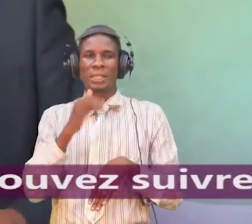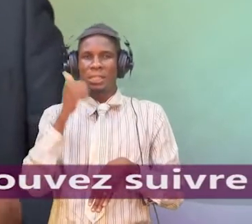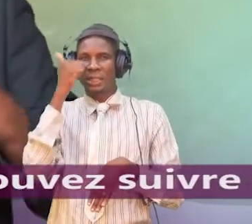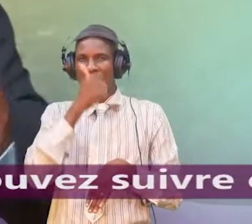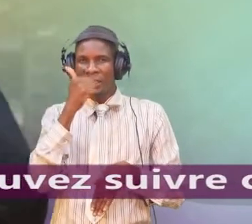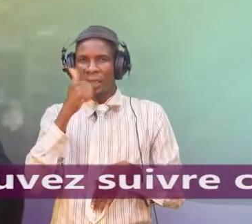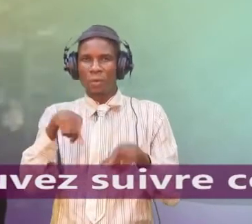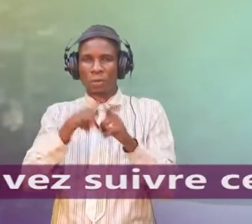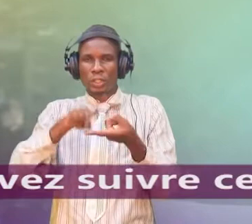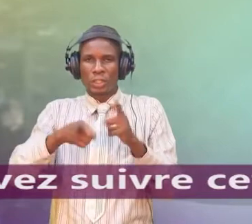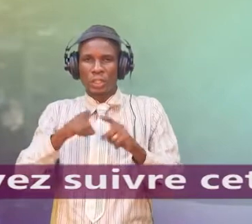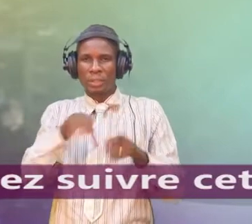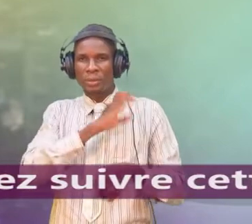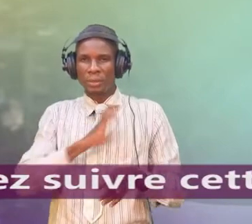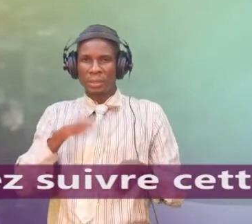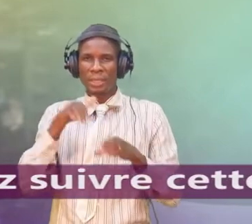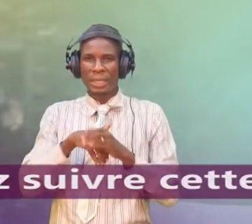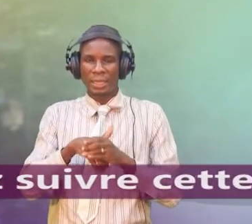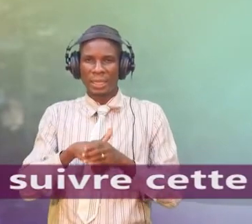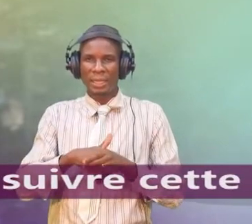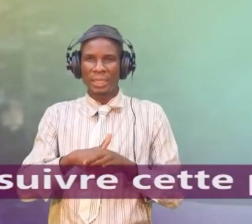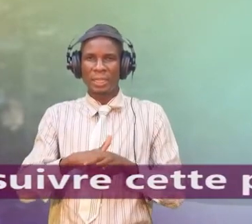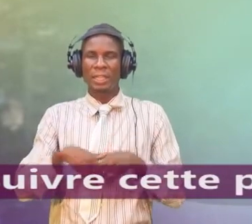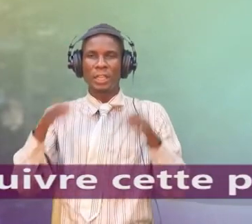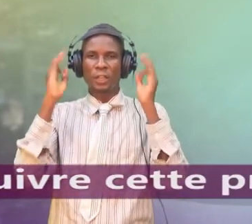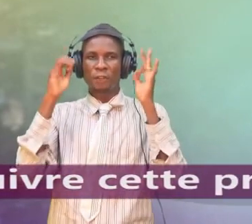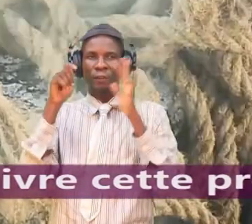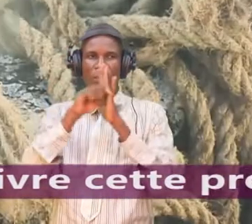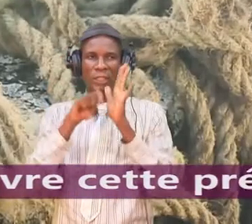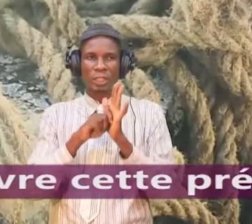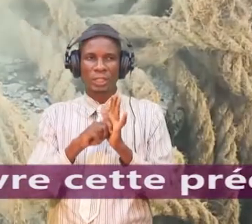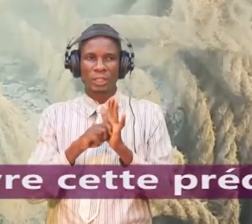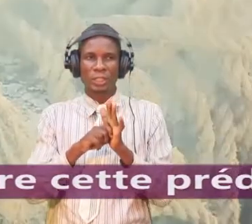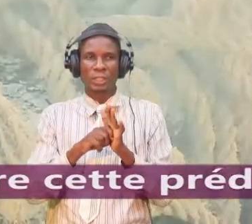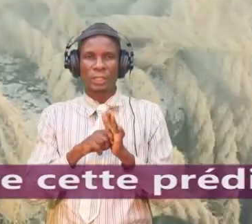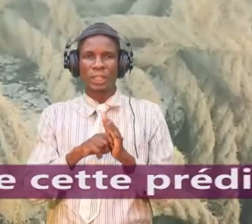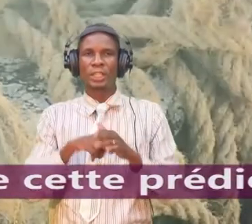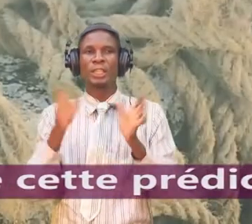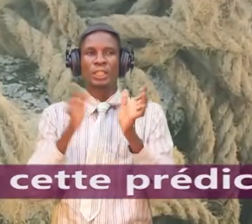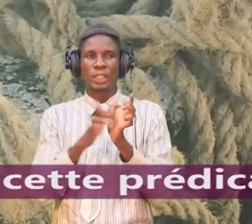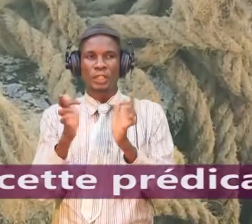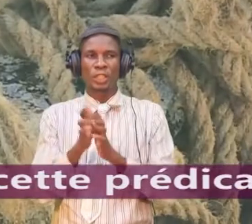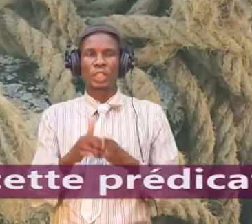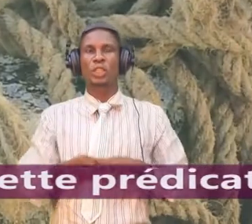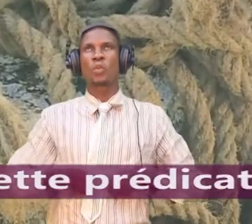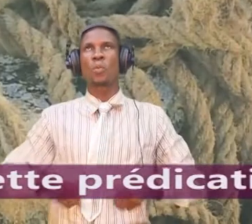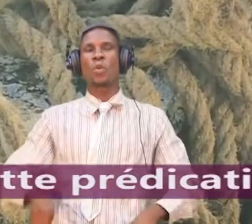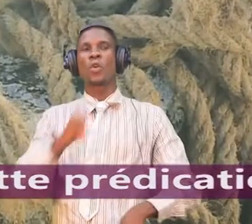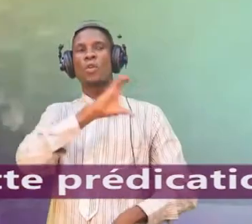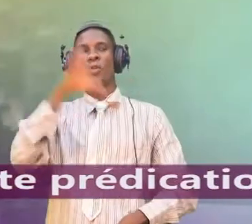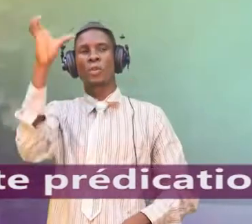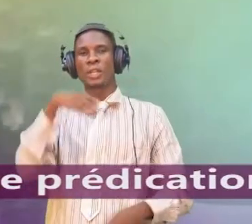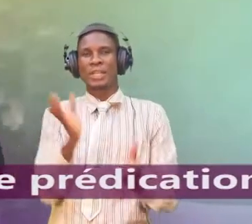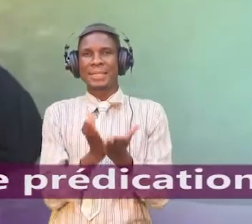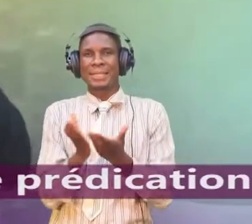Lokola na kati ya boteyi ya bantoma, mpe bayeko li na kati ya boyoka ni ya sika. Ezali ete Yesu Kristo abaka